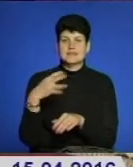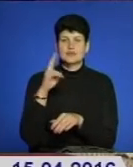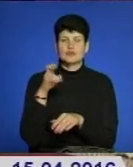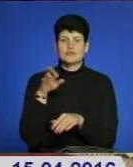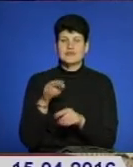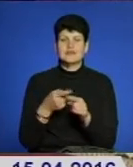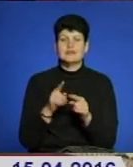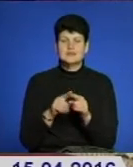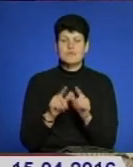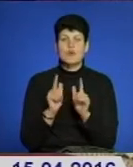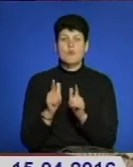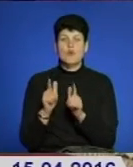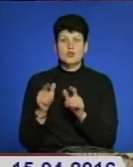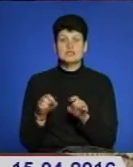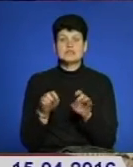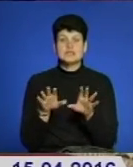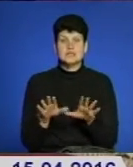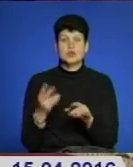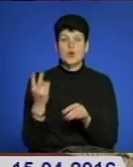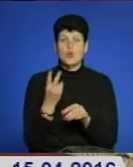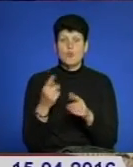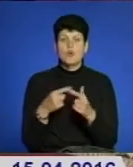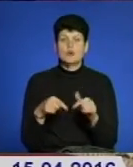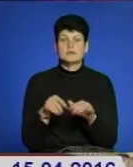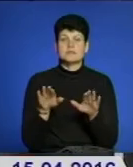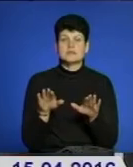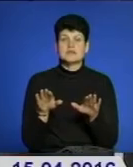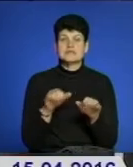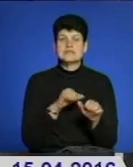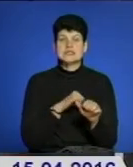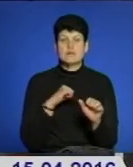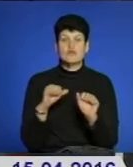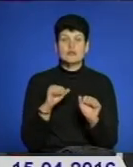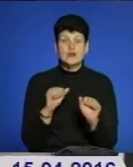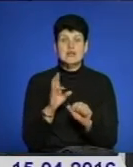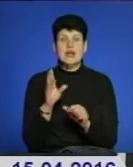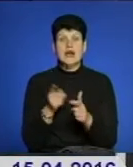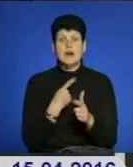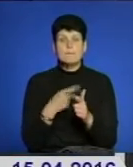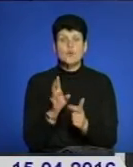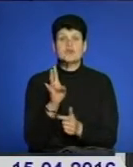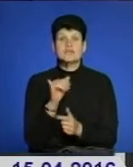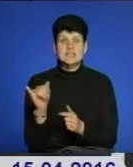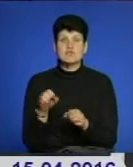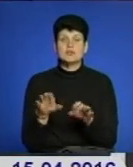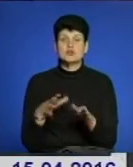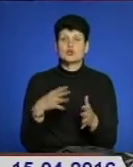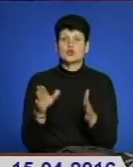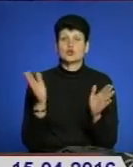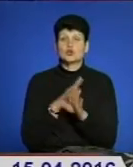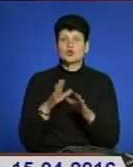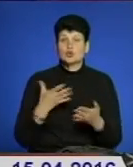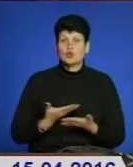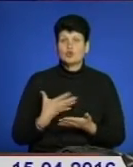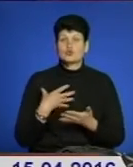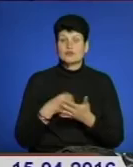це або погоджуватися з рішеннями обох органів самоврядування, або ні. У будь-якому разі вирішувати долю своїх підлеглих